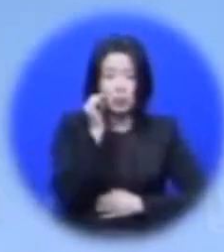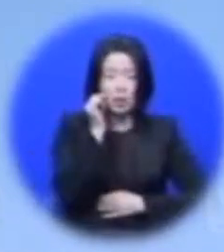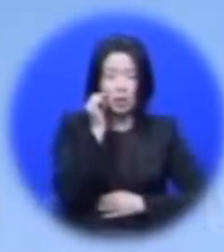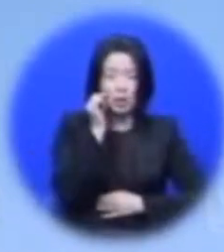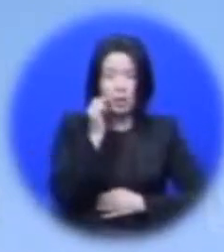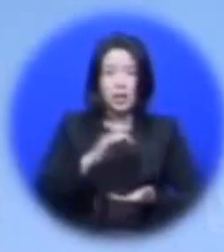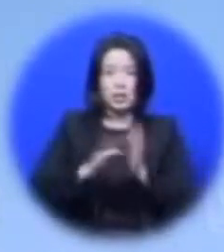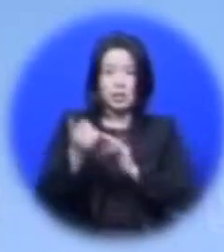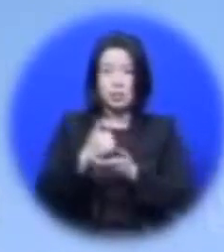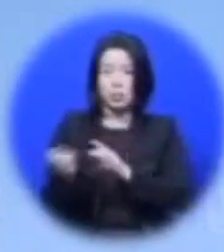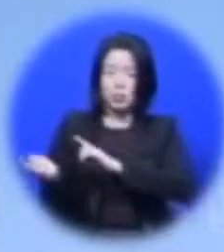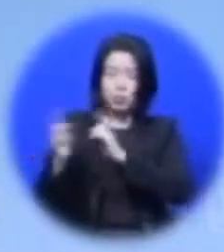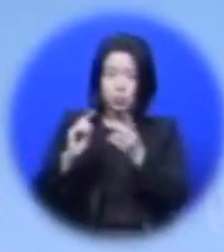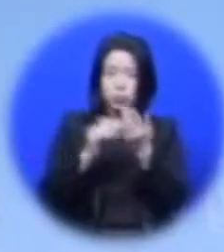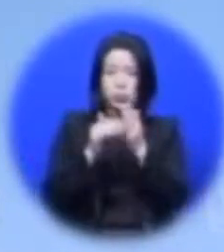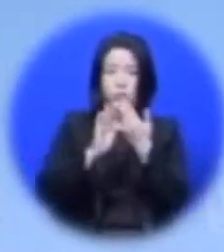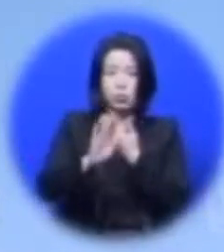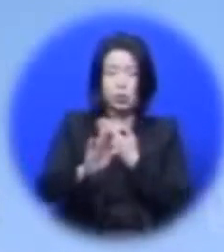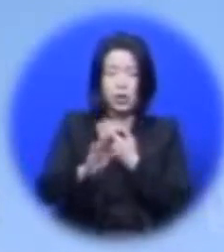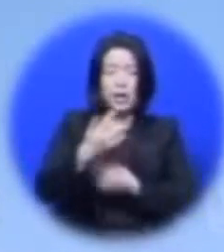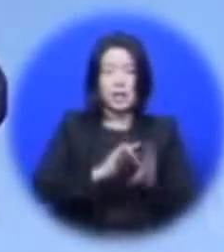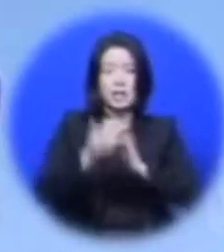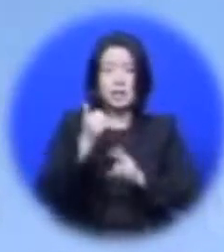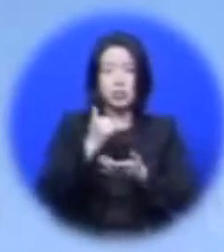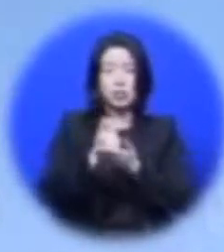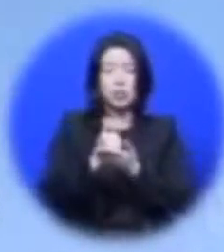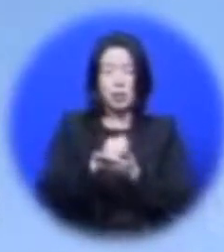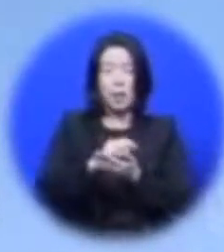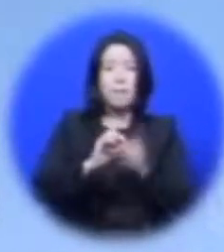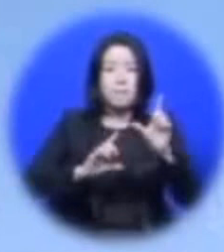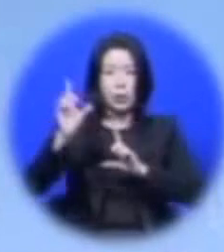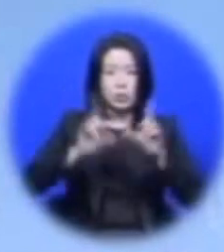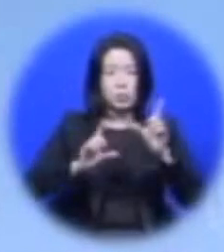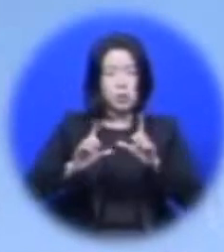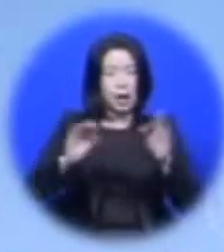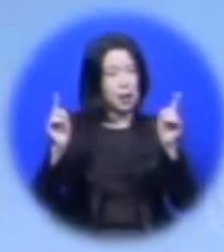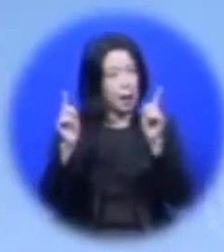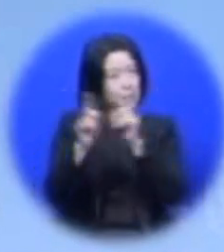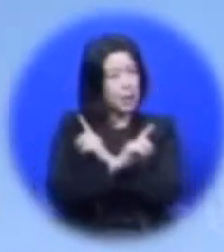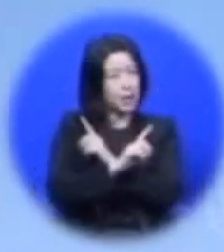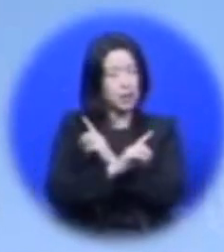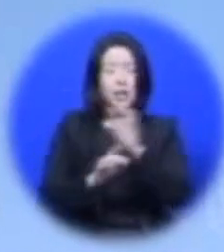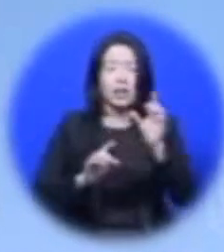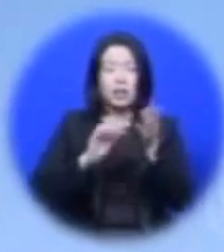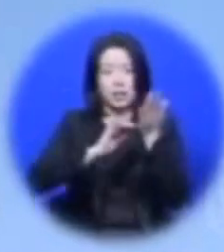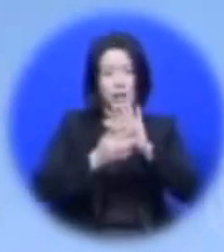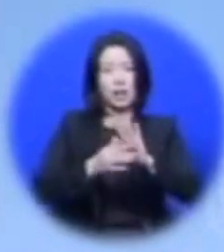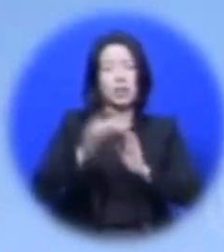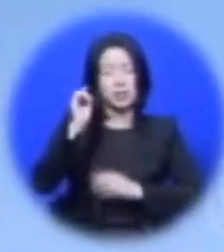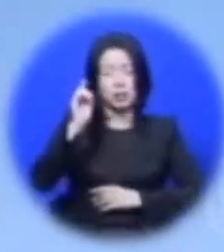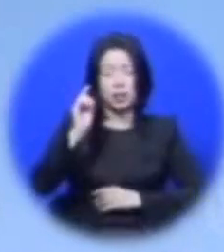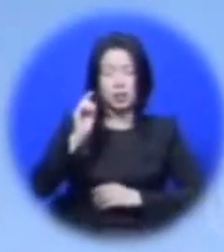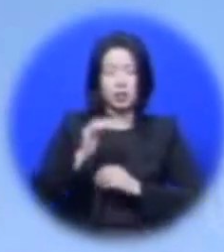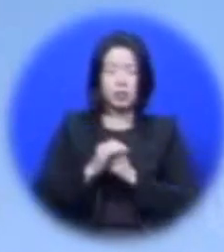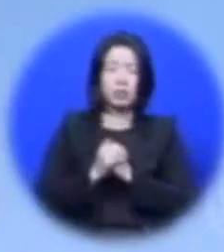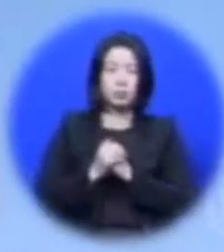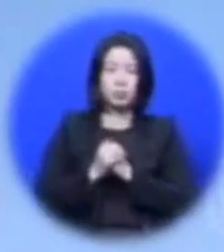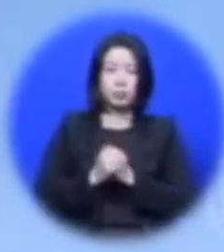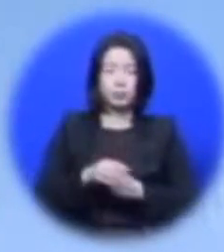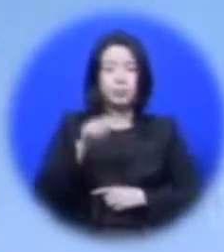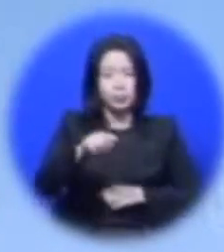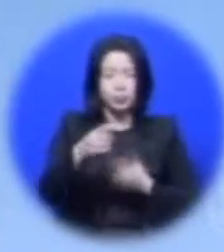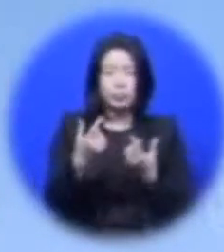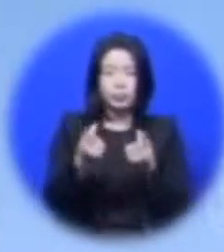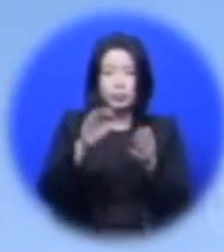부활하신 다음에 예수님의 모습이 좀 변화되었던 모습으로 나타나셨기 때문에 그랬던 모양입니다. 그럴